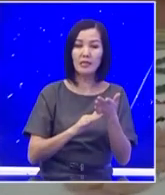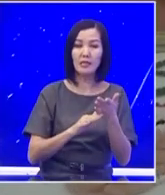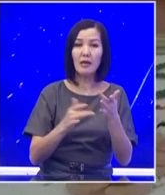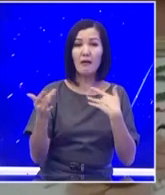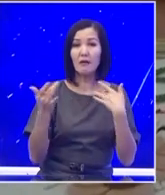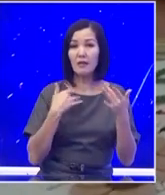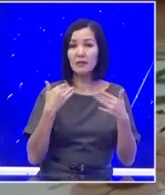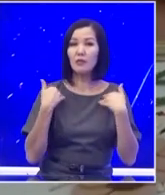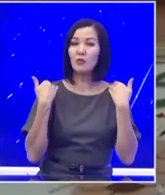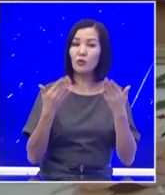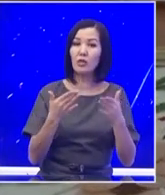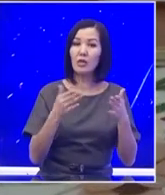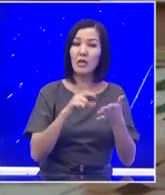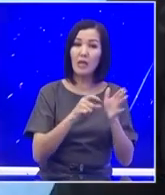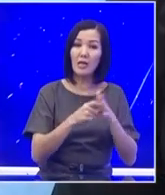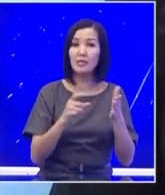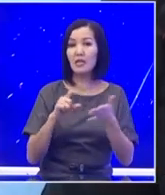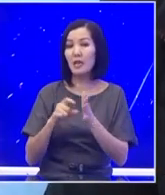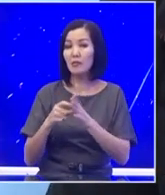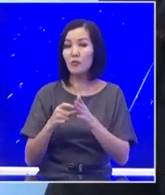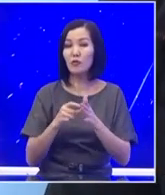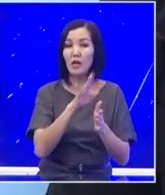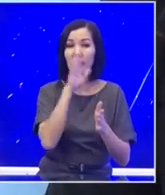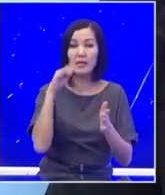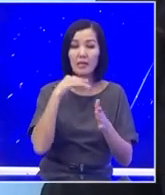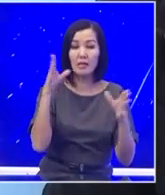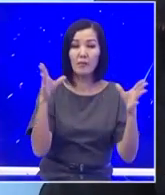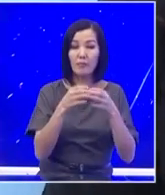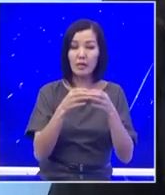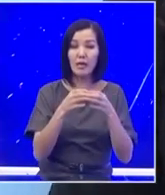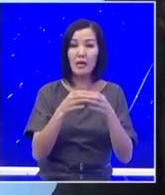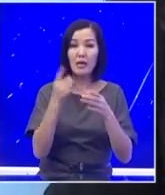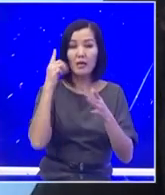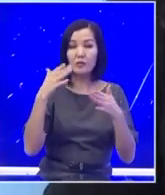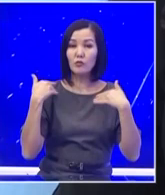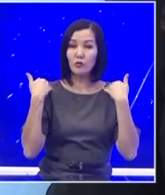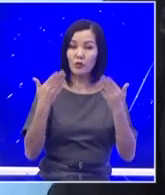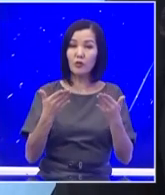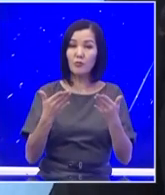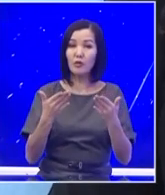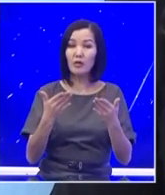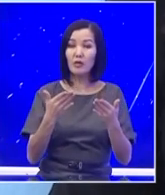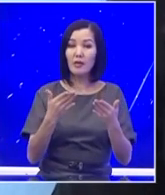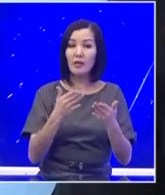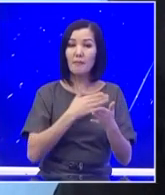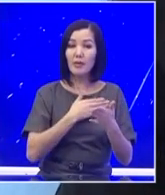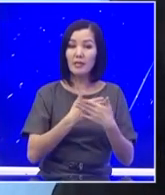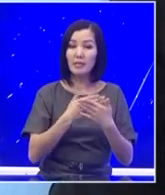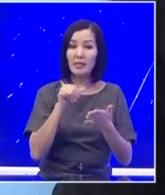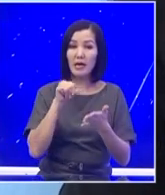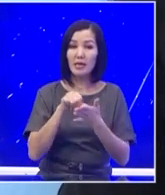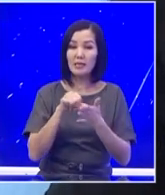концерт береді. Класс бойынша кәдімгідей енді ата-аналардың инициативасы ғой. Сонда неге өзіміз ата-аналар